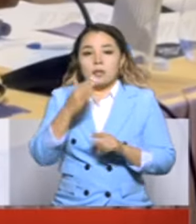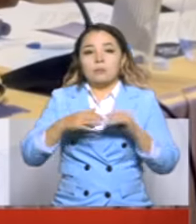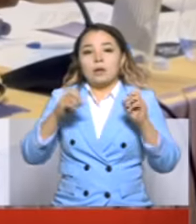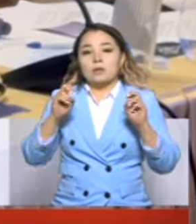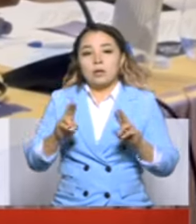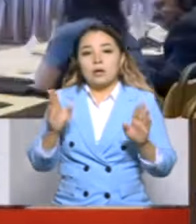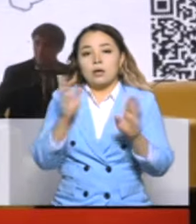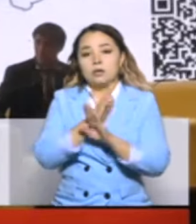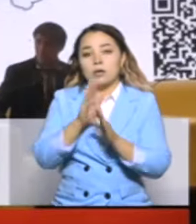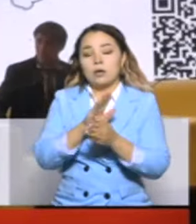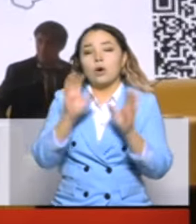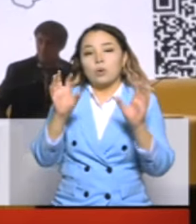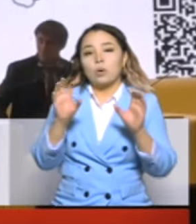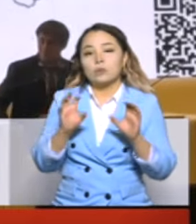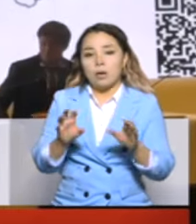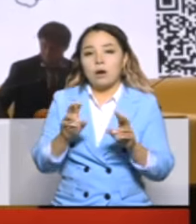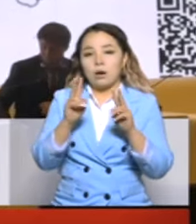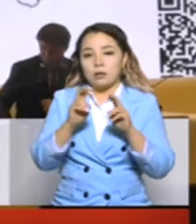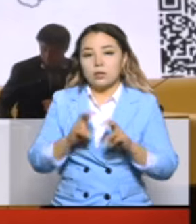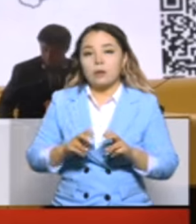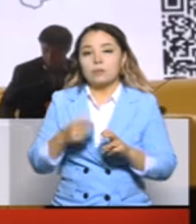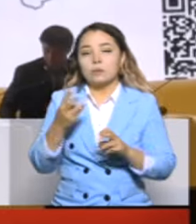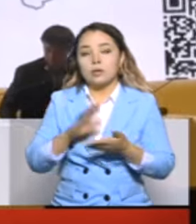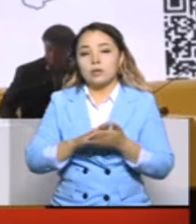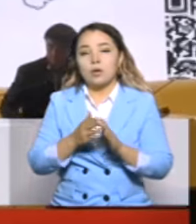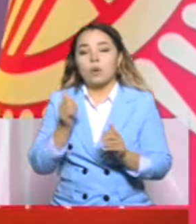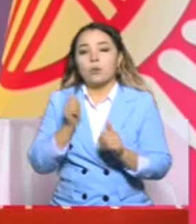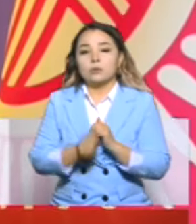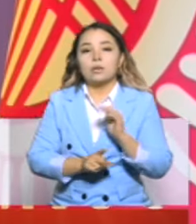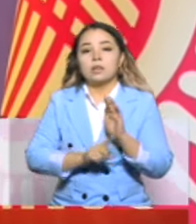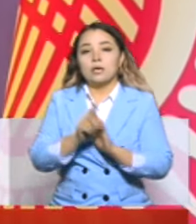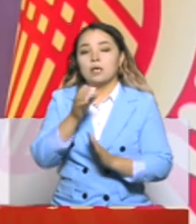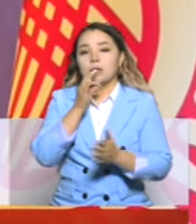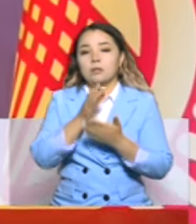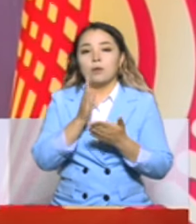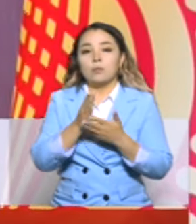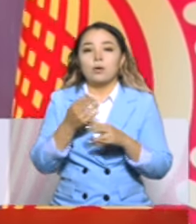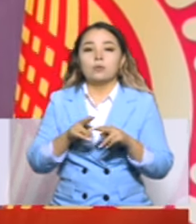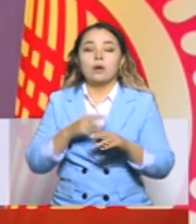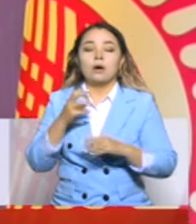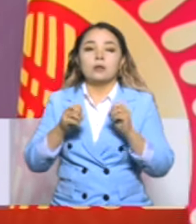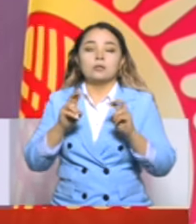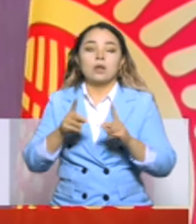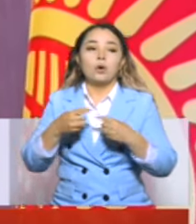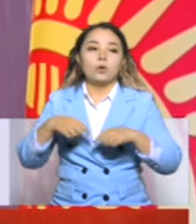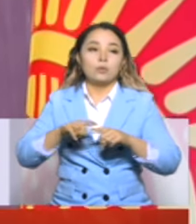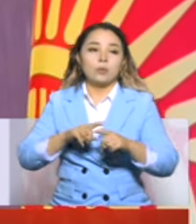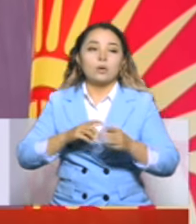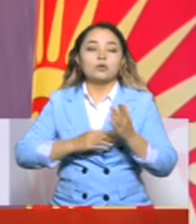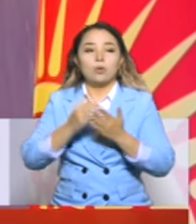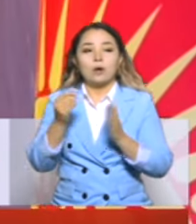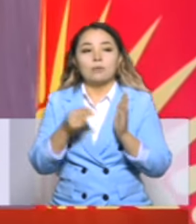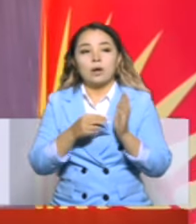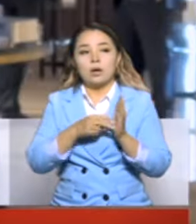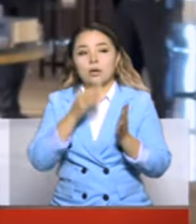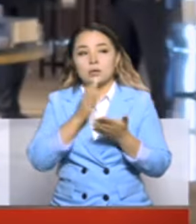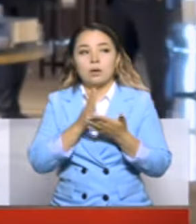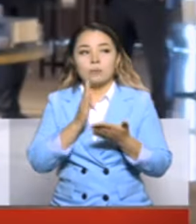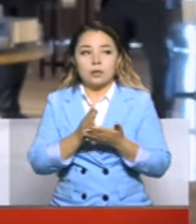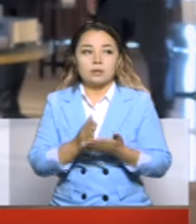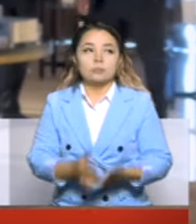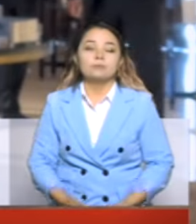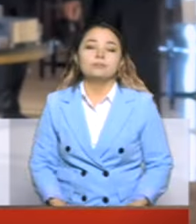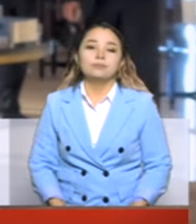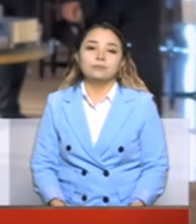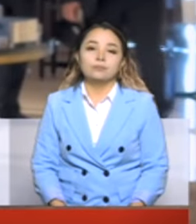мамандар экологиялық кодексте қаралған бірқатар озық бастамаларды айтты. Бұл халықаралық ұйымдар тарапынан жоғары бағаланған. Мы знаем,